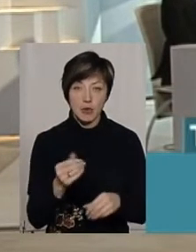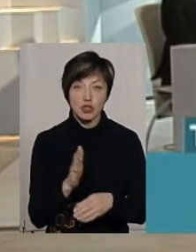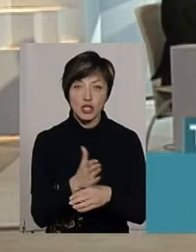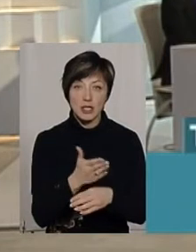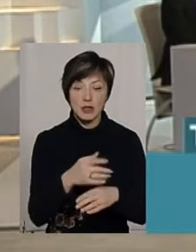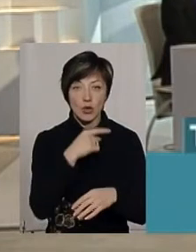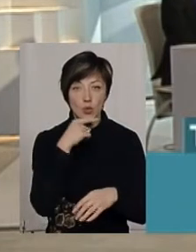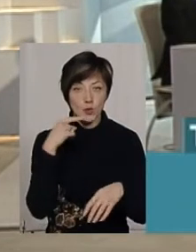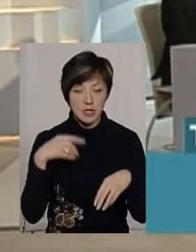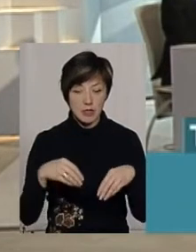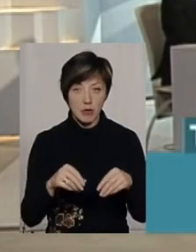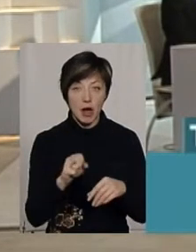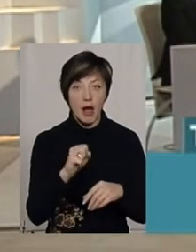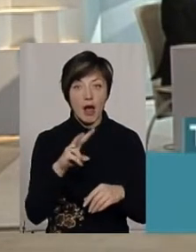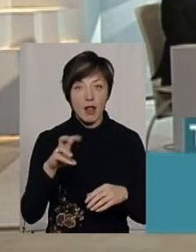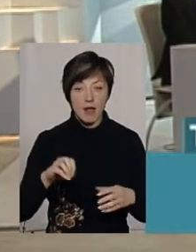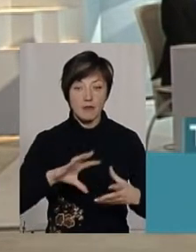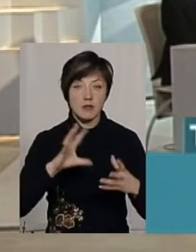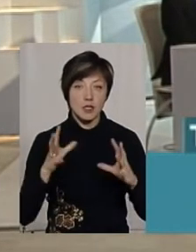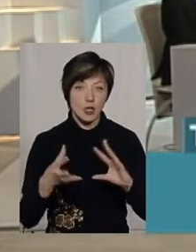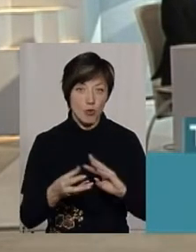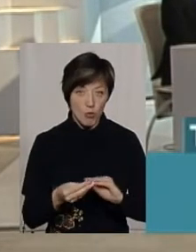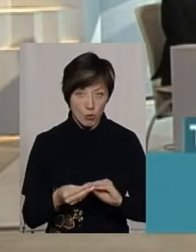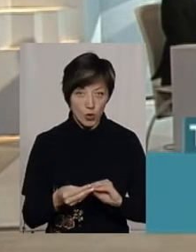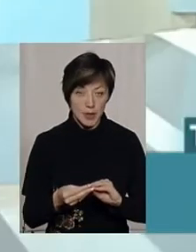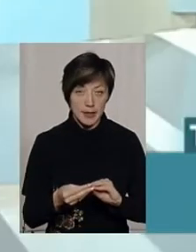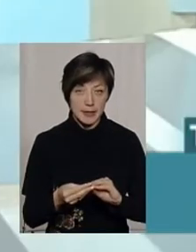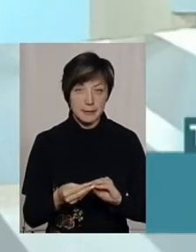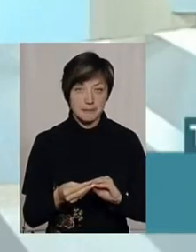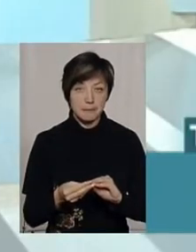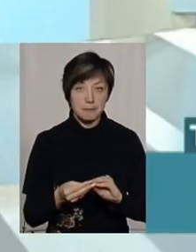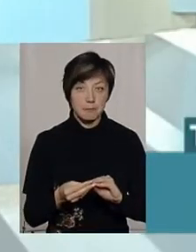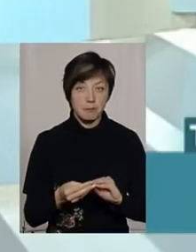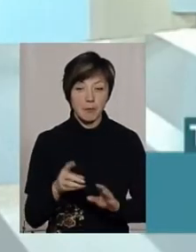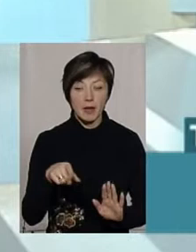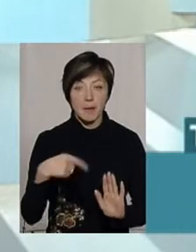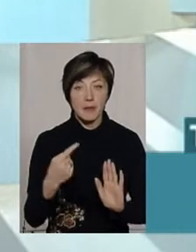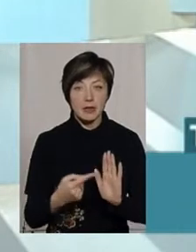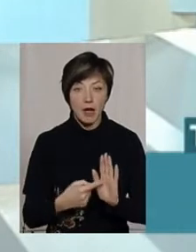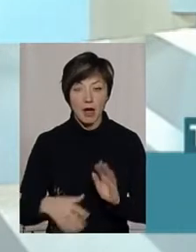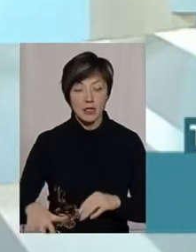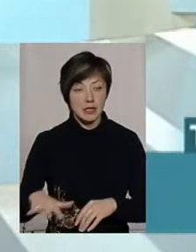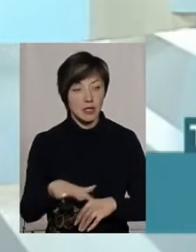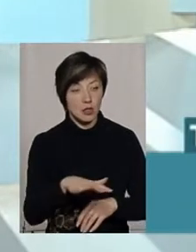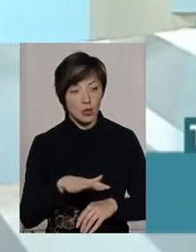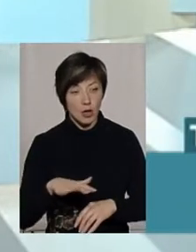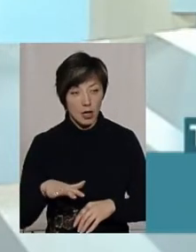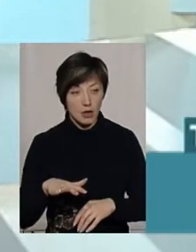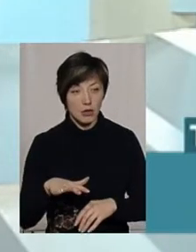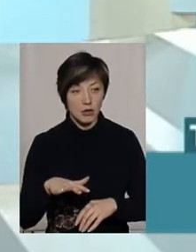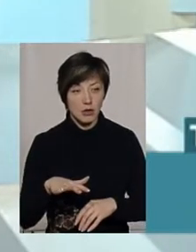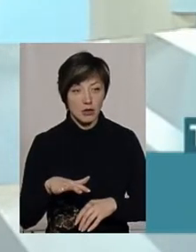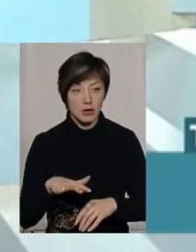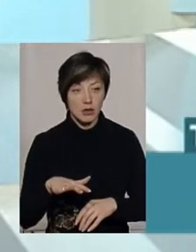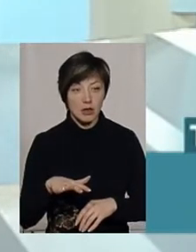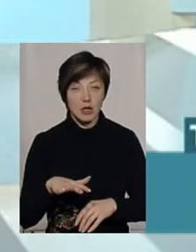частину російських земель. Але в цілому питання територіального, тобто ми